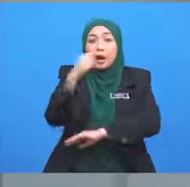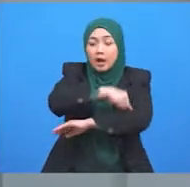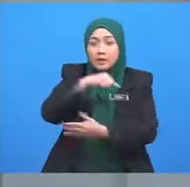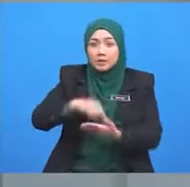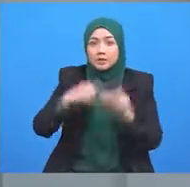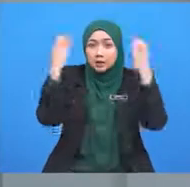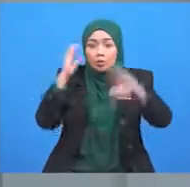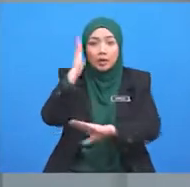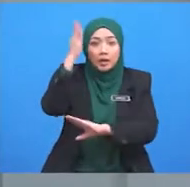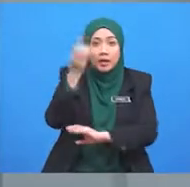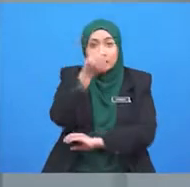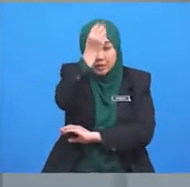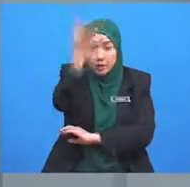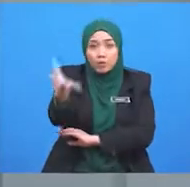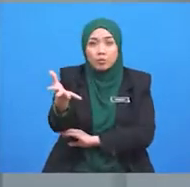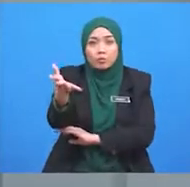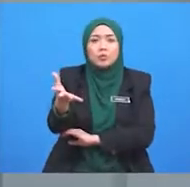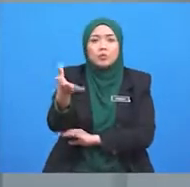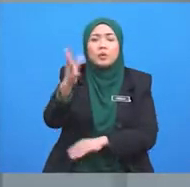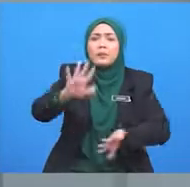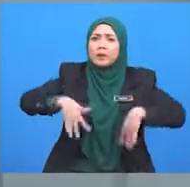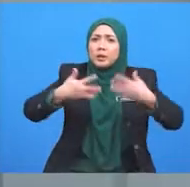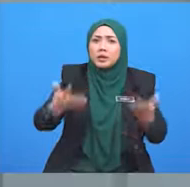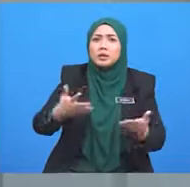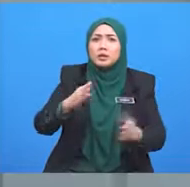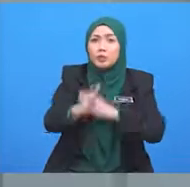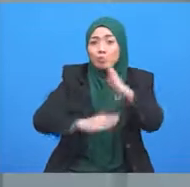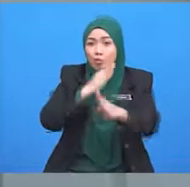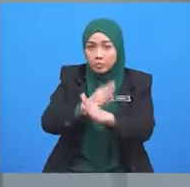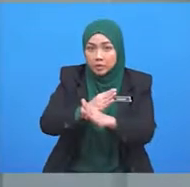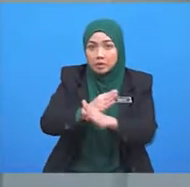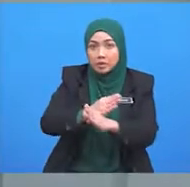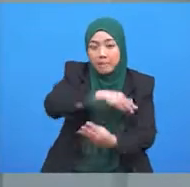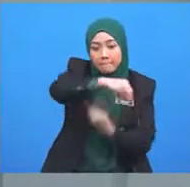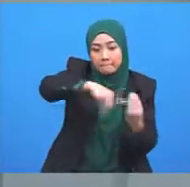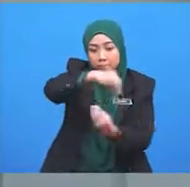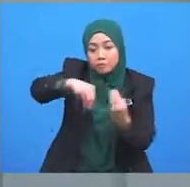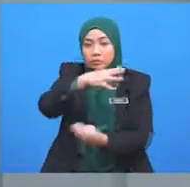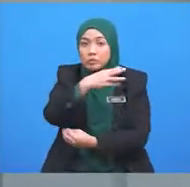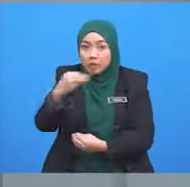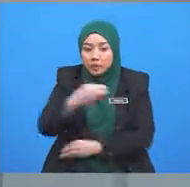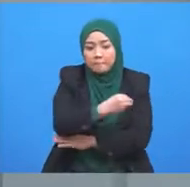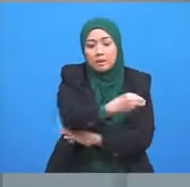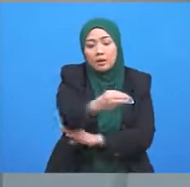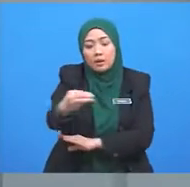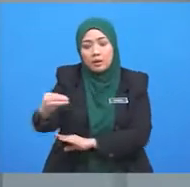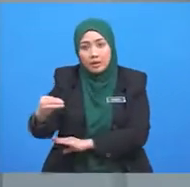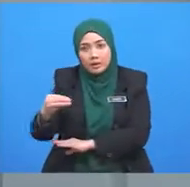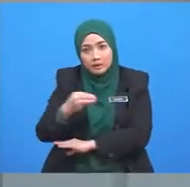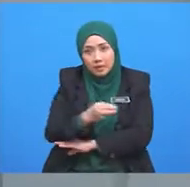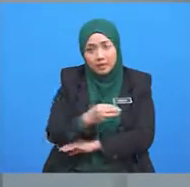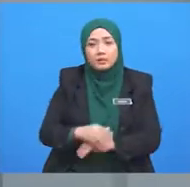bagaimana bumi berputar dan beredar. Baiklah pelajar-pelajar, cikgu akan